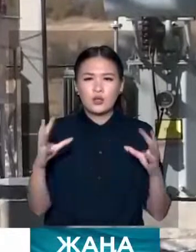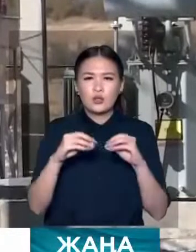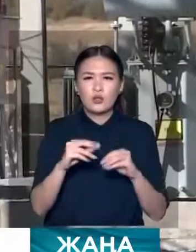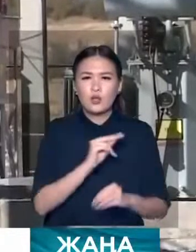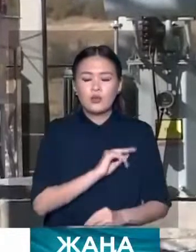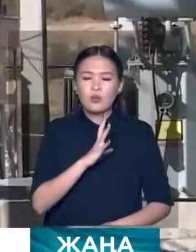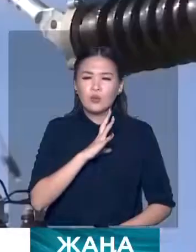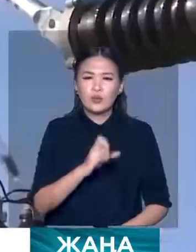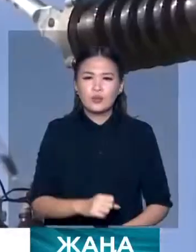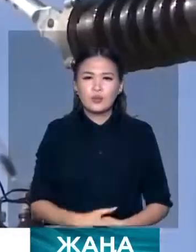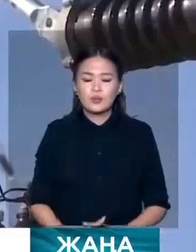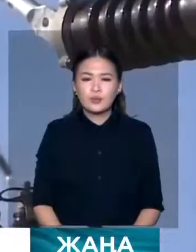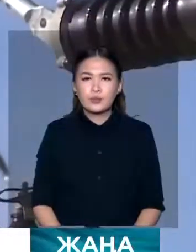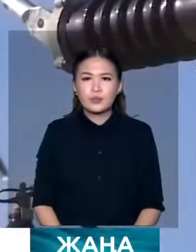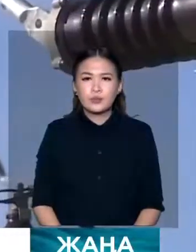бек мүмкін.